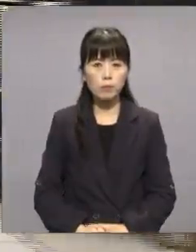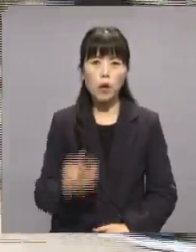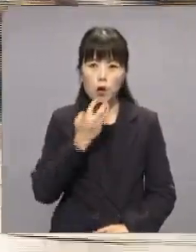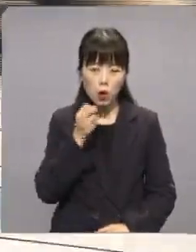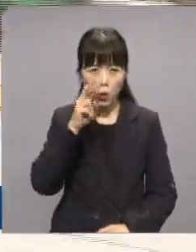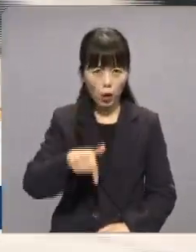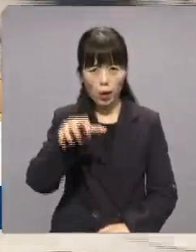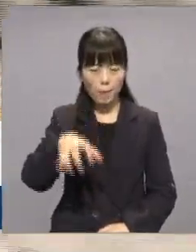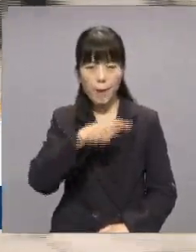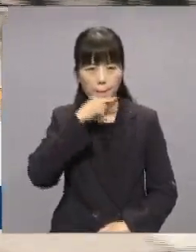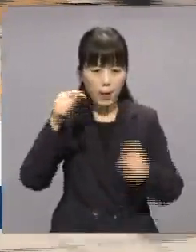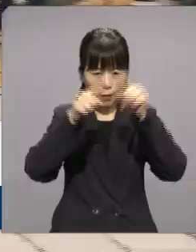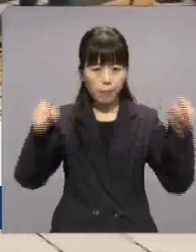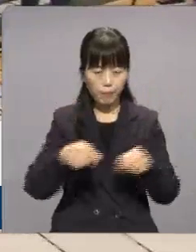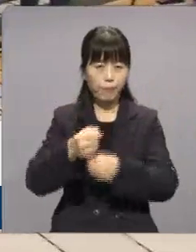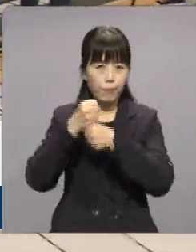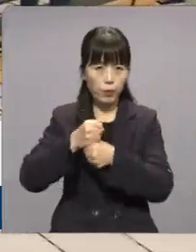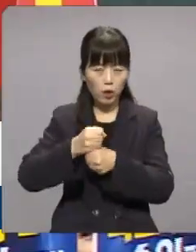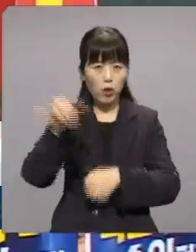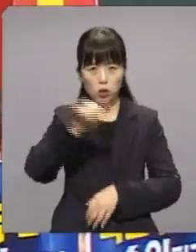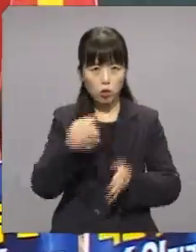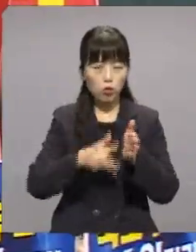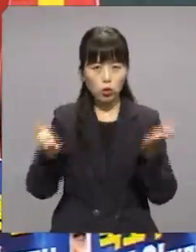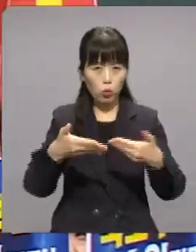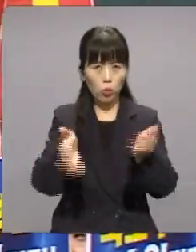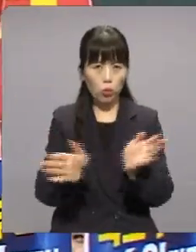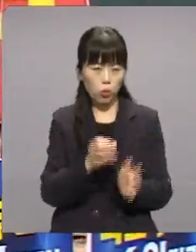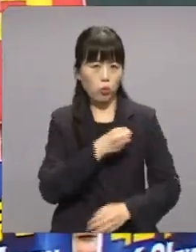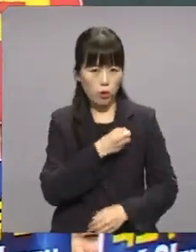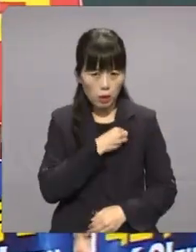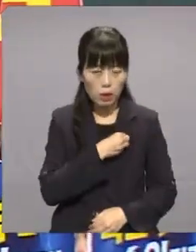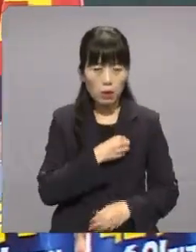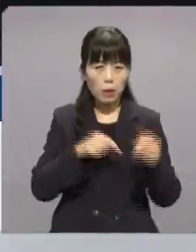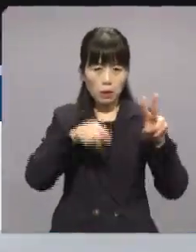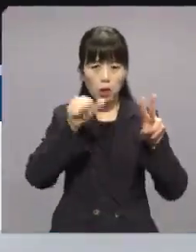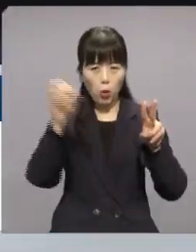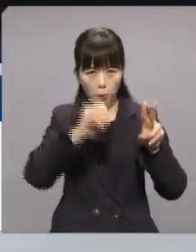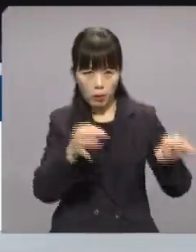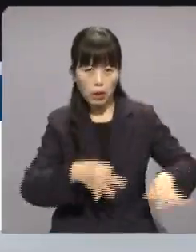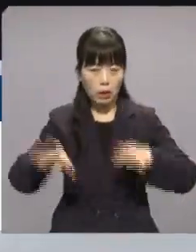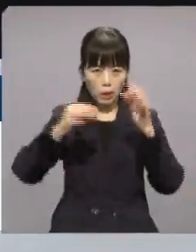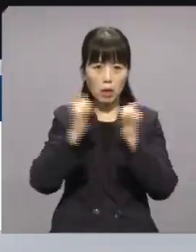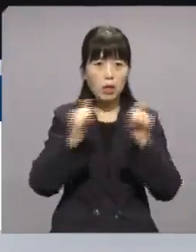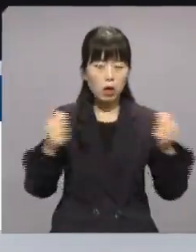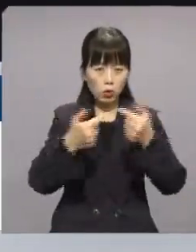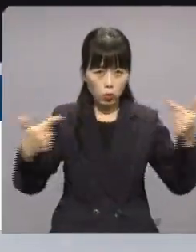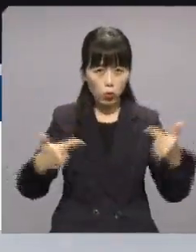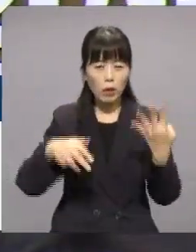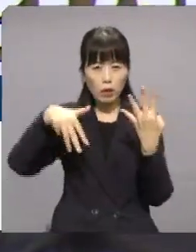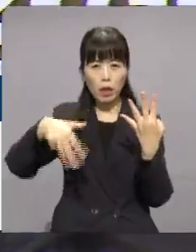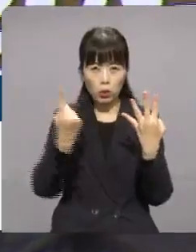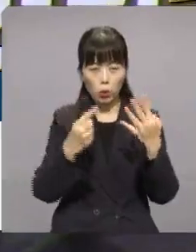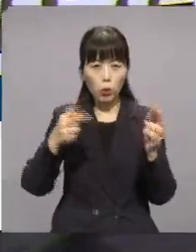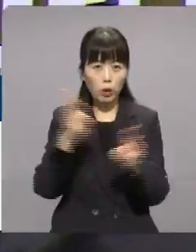서울역 앞에 빨간 피켓을 들고선 전국 철도노조 조합원들. 기본급 2.5% 인상과 인력 충원, 4조